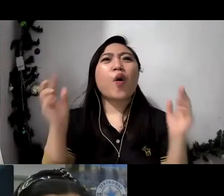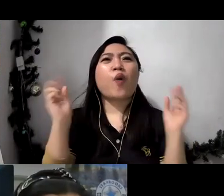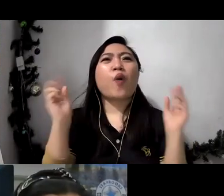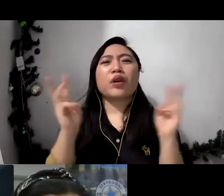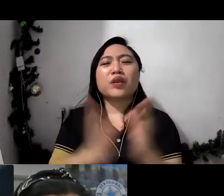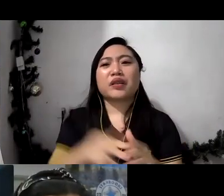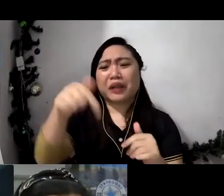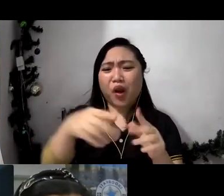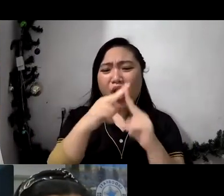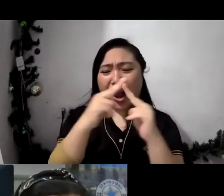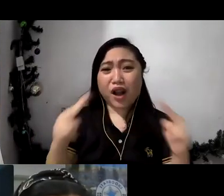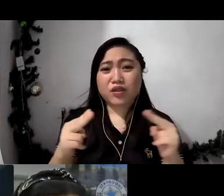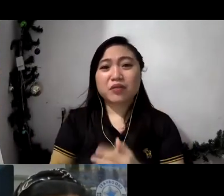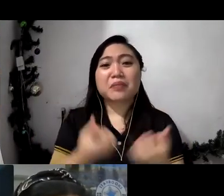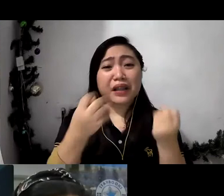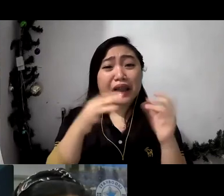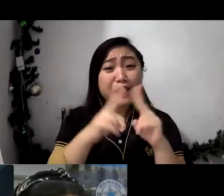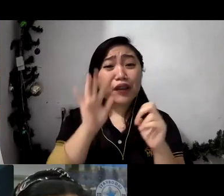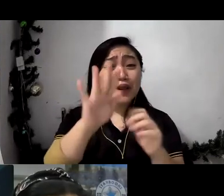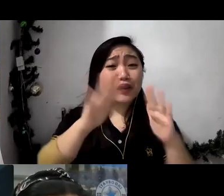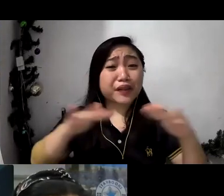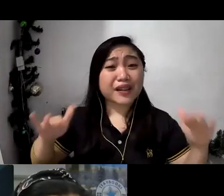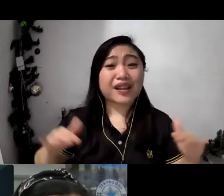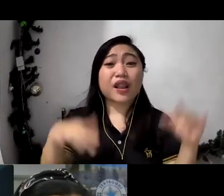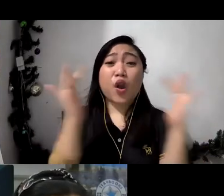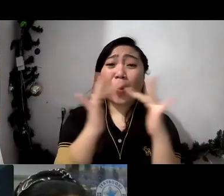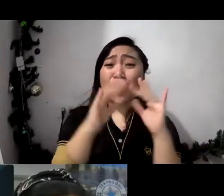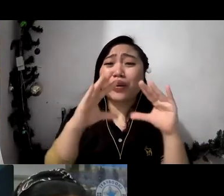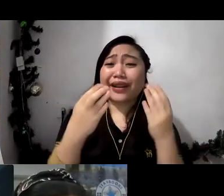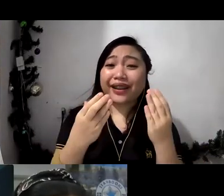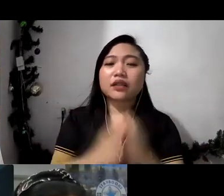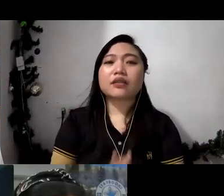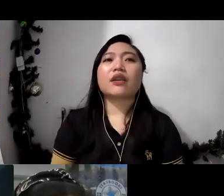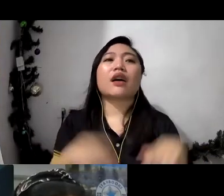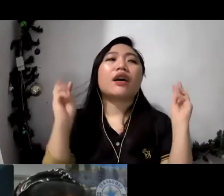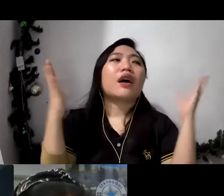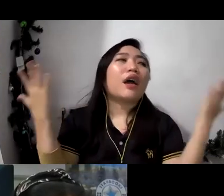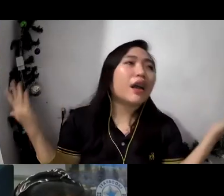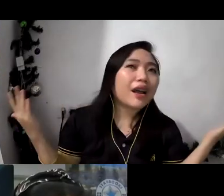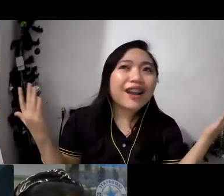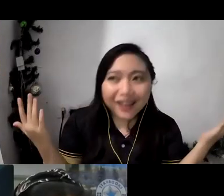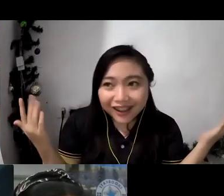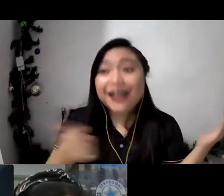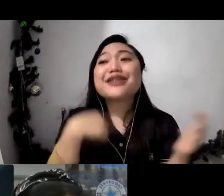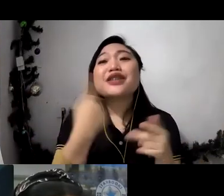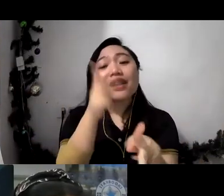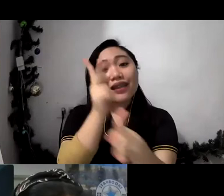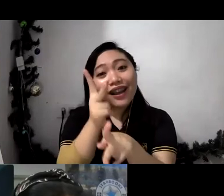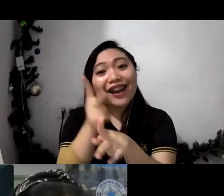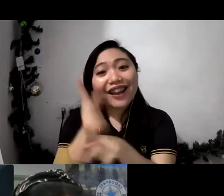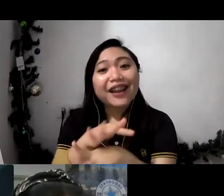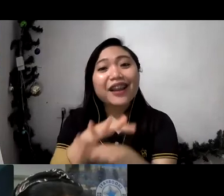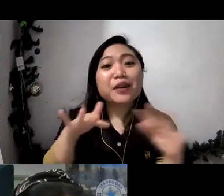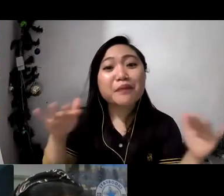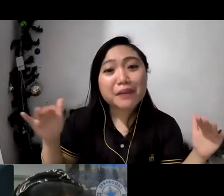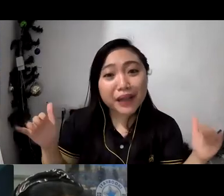kayo sa bahay ngayon, pati yung mga anak mo, no? Online classes na rin. Ay, nako Lord, sino sa inyo ang nag-aalaga sa online classes ng inyong